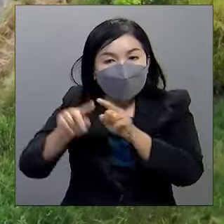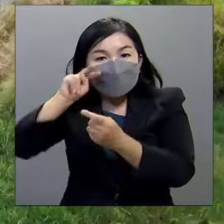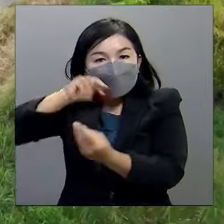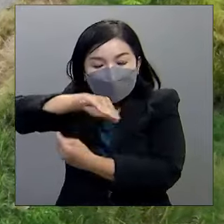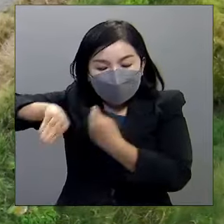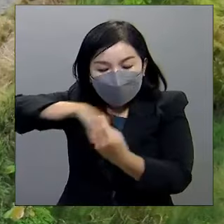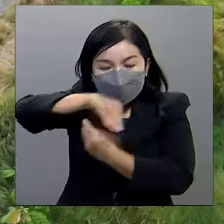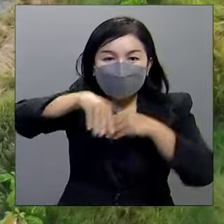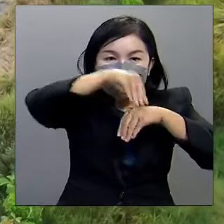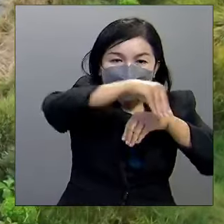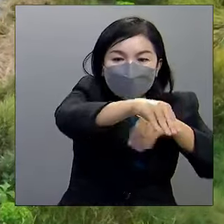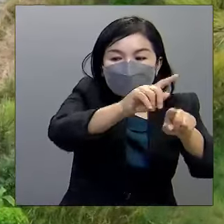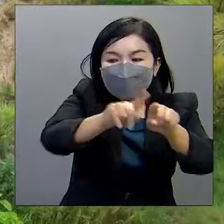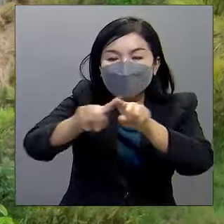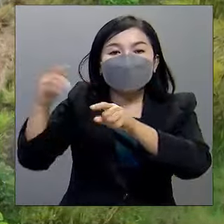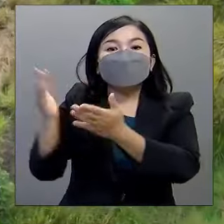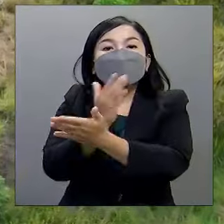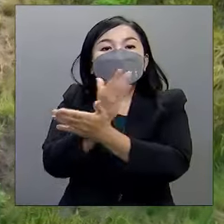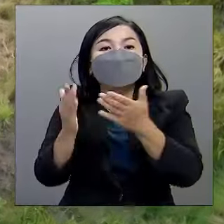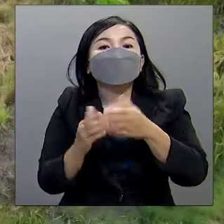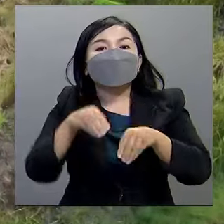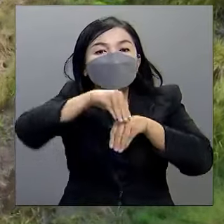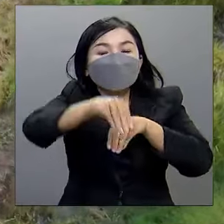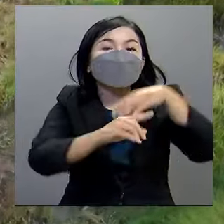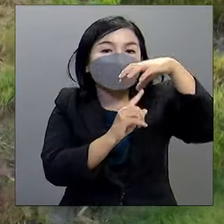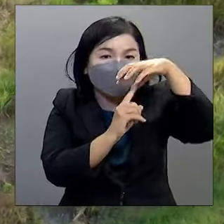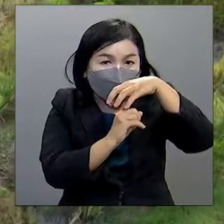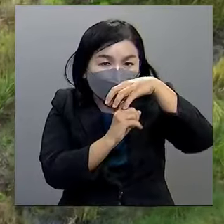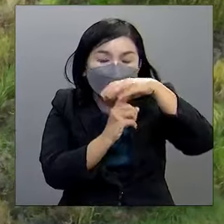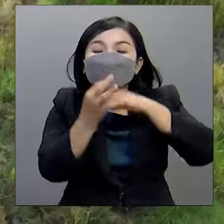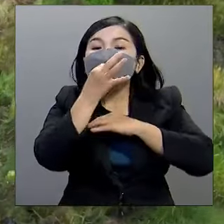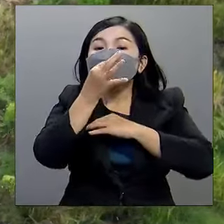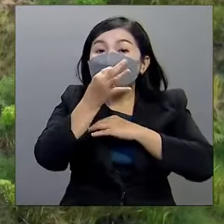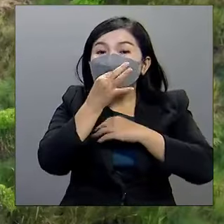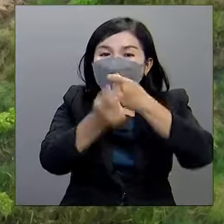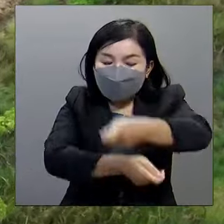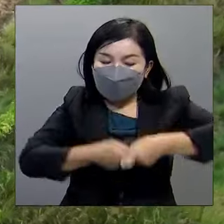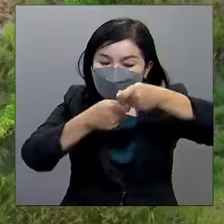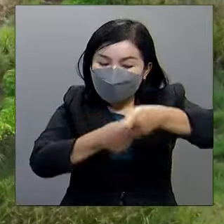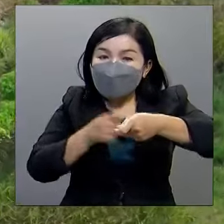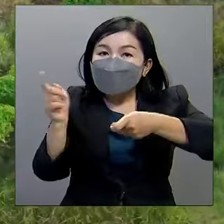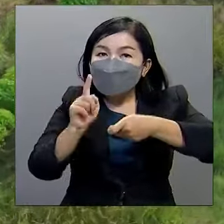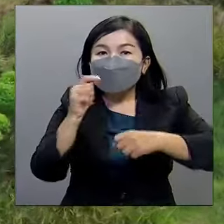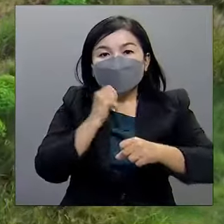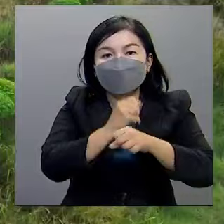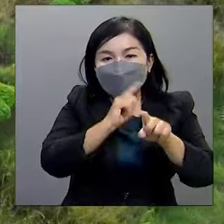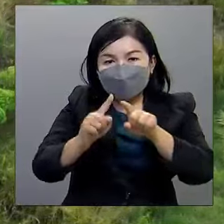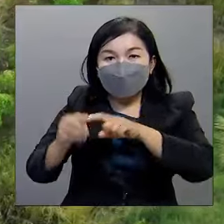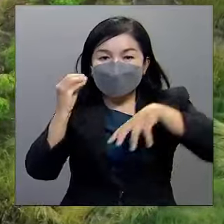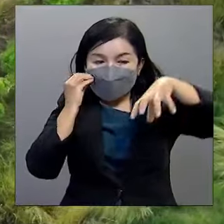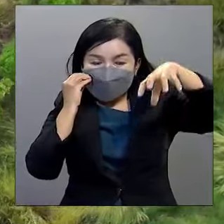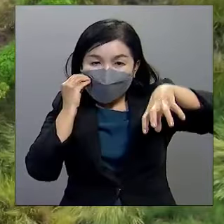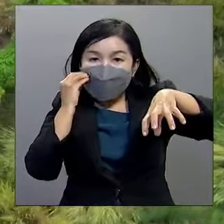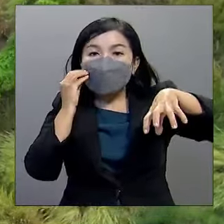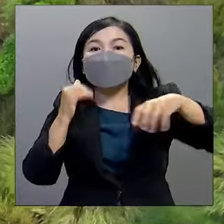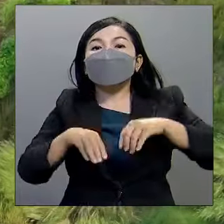ราก็มองเห็นแล้วว่าในเรื่องของการเพาะเห็ดนะครับสามารถที่จะเอามาอยู่ในระบบของการเป็นโคกได้ที่มีที่อยู่อาศัยมีการ